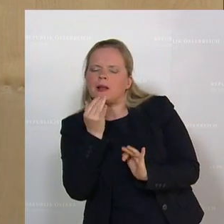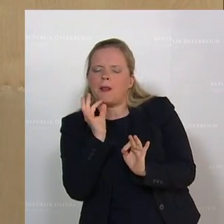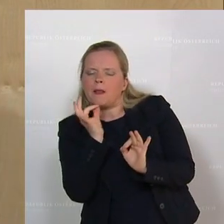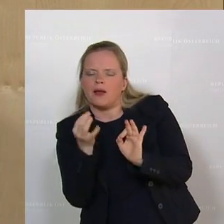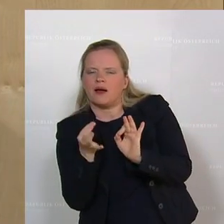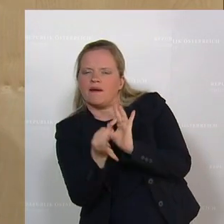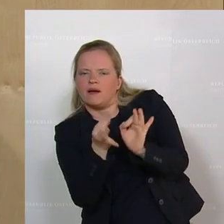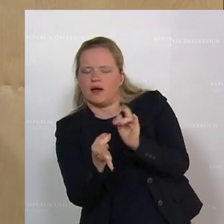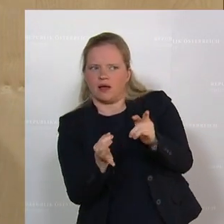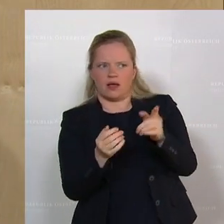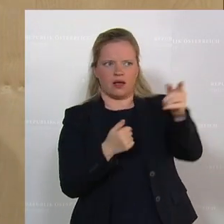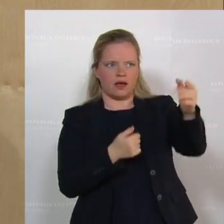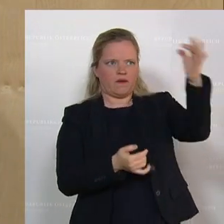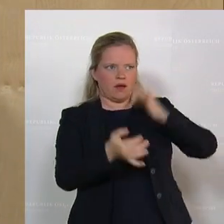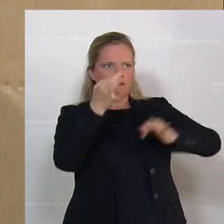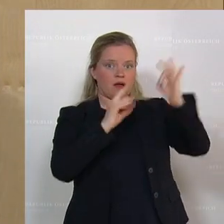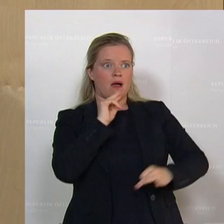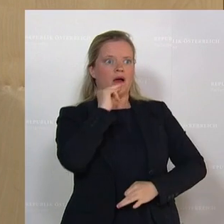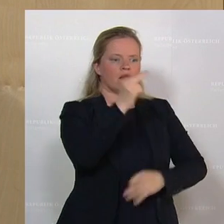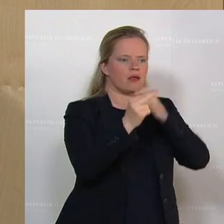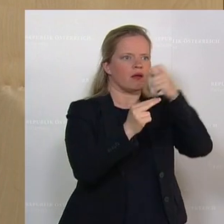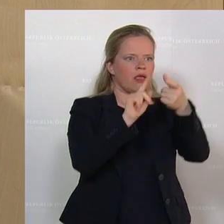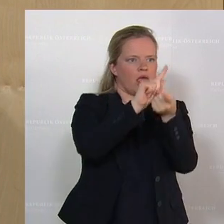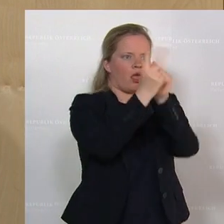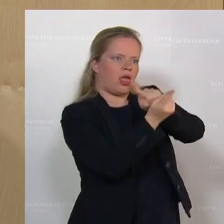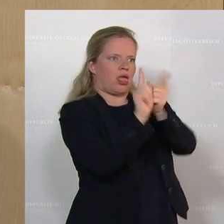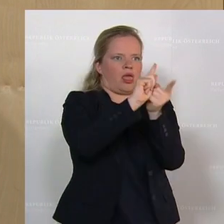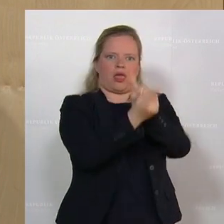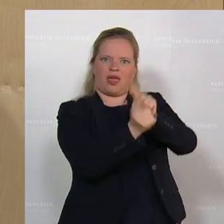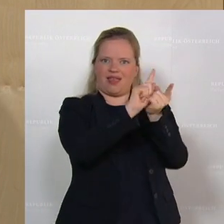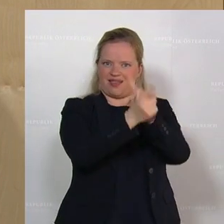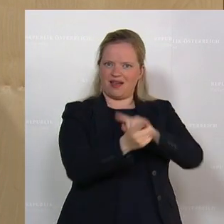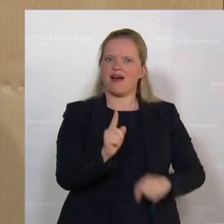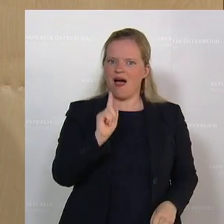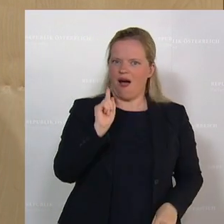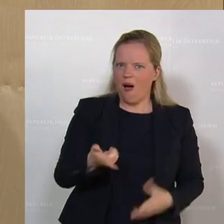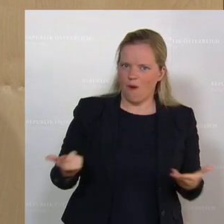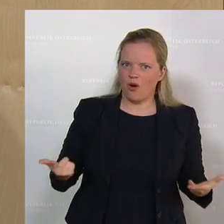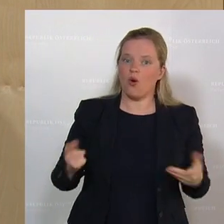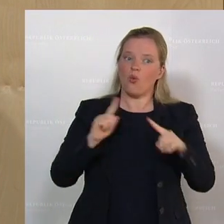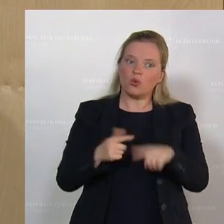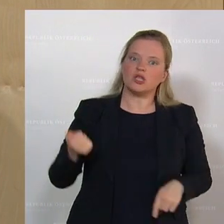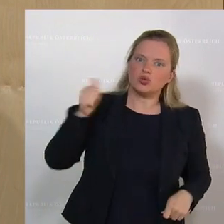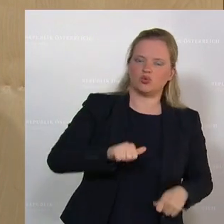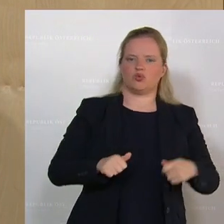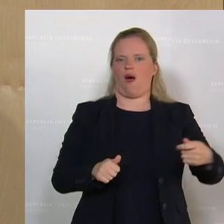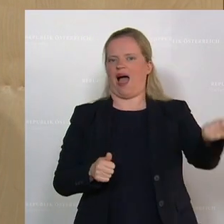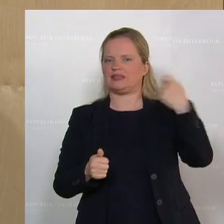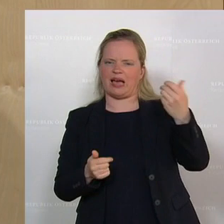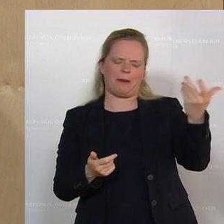dem Versuch, einem das Wort im Mund zu verdrehen, und die entsprechenden Anzeigen wurden selbstverständlich mitgeliefert.